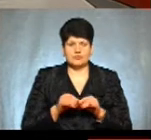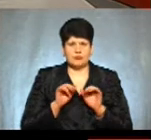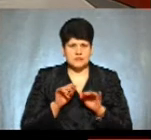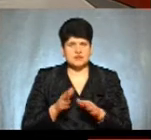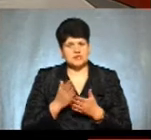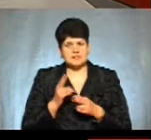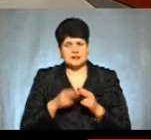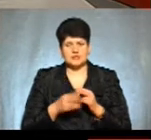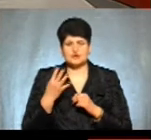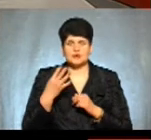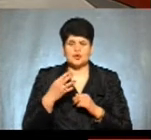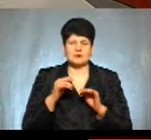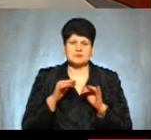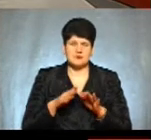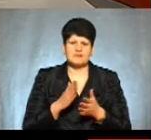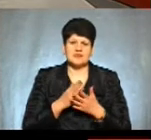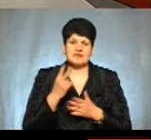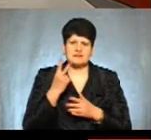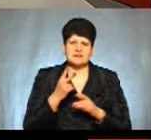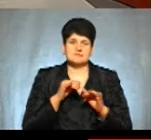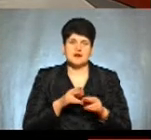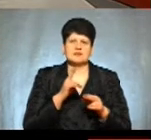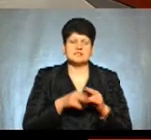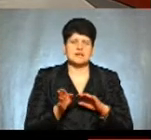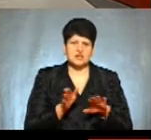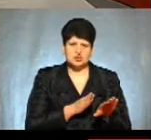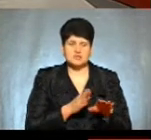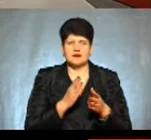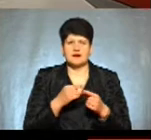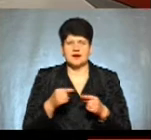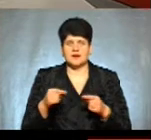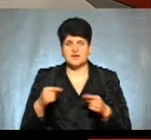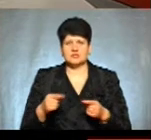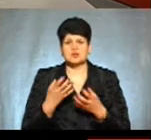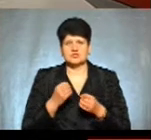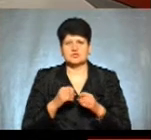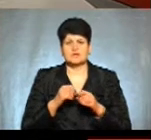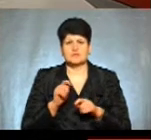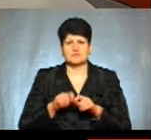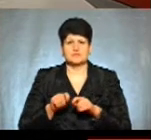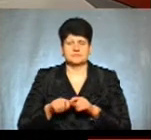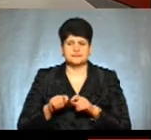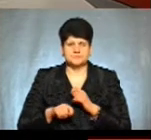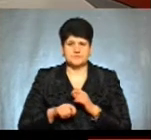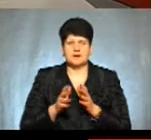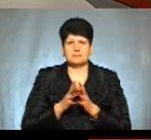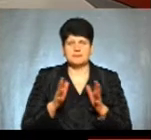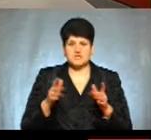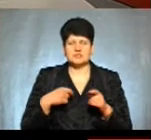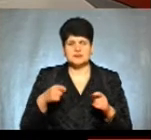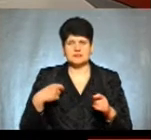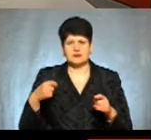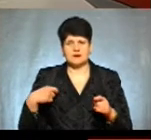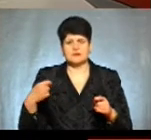закінчені якісь? 40 справ. Та, 40, є 2 справи закінчені, решта судові справи ще в процесі. Тобто переважна більшість